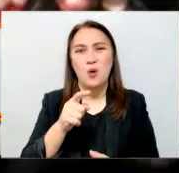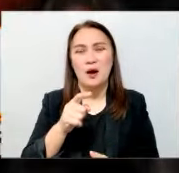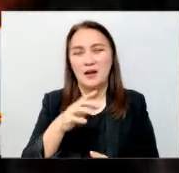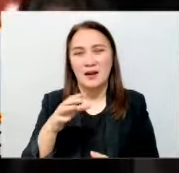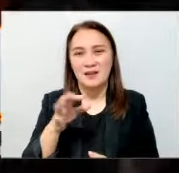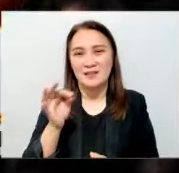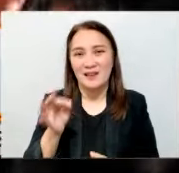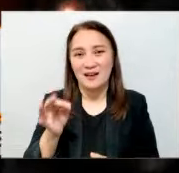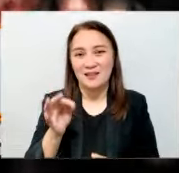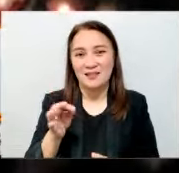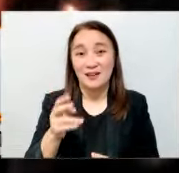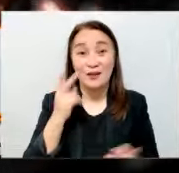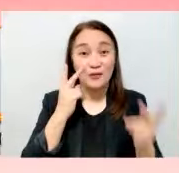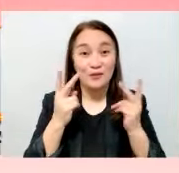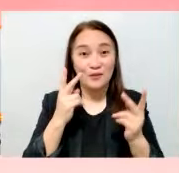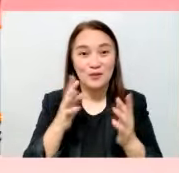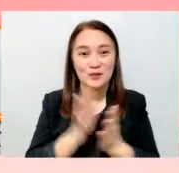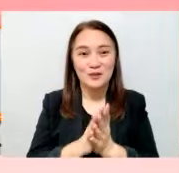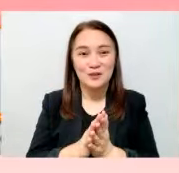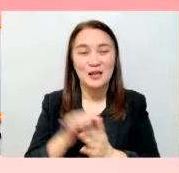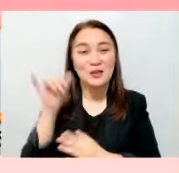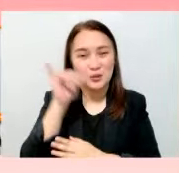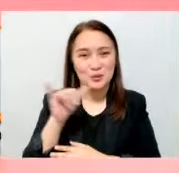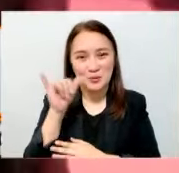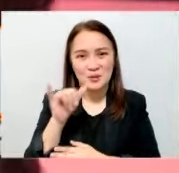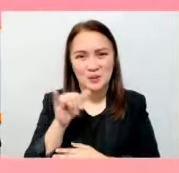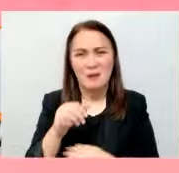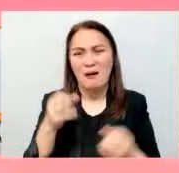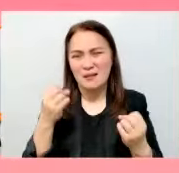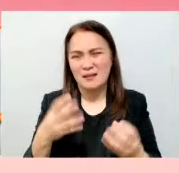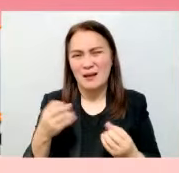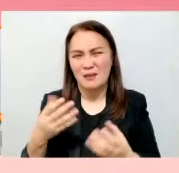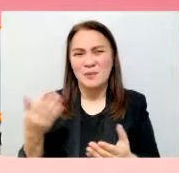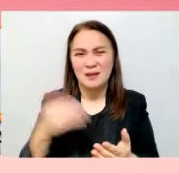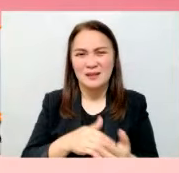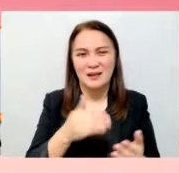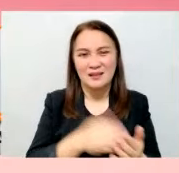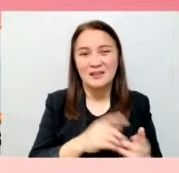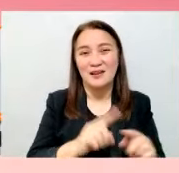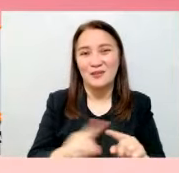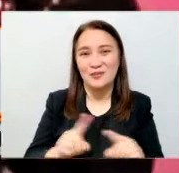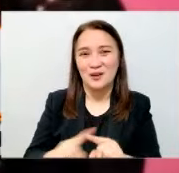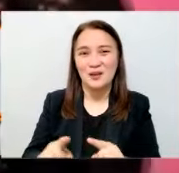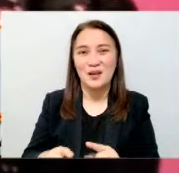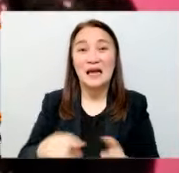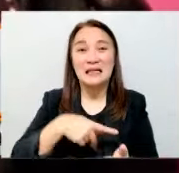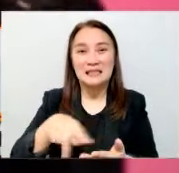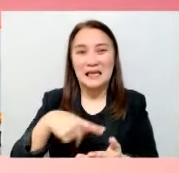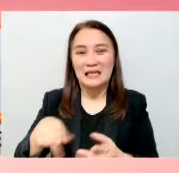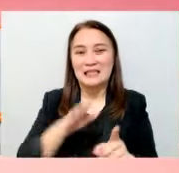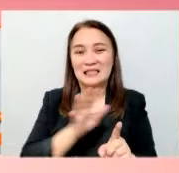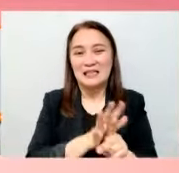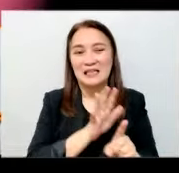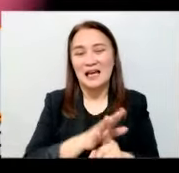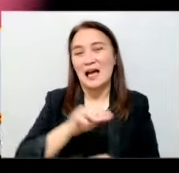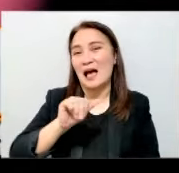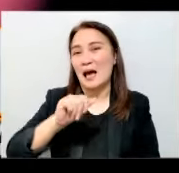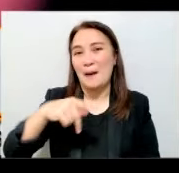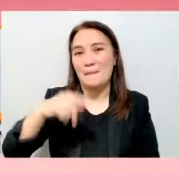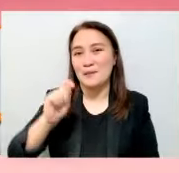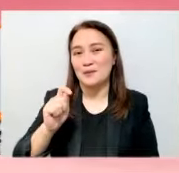sa YouTube. Plus pa ang daan-daang libong entry ng ating mga kapatid sa Appetite Challenge Pampa Good